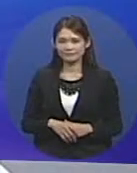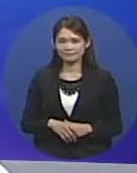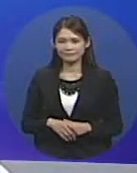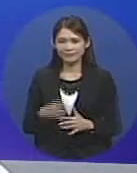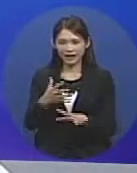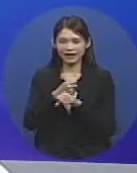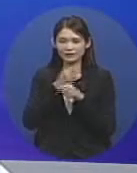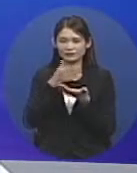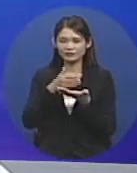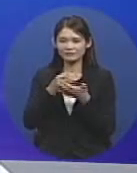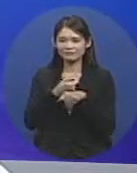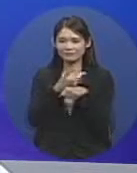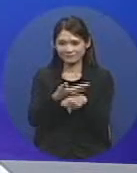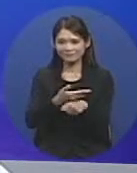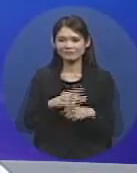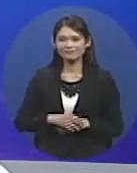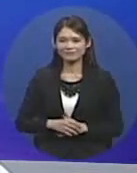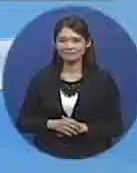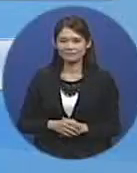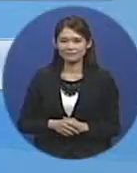이어서 간추린 뉴스를 전해드립니다.